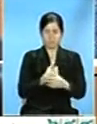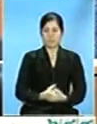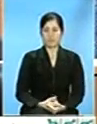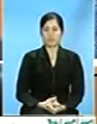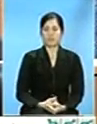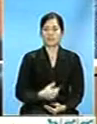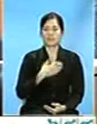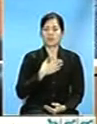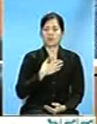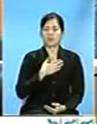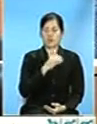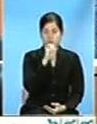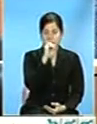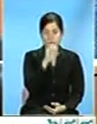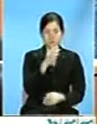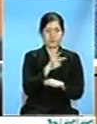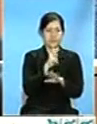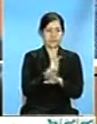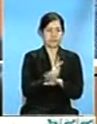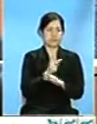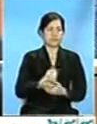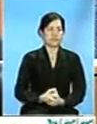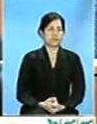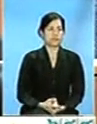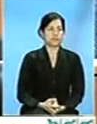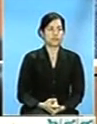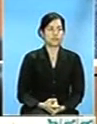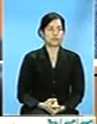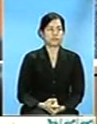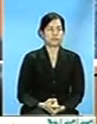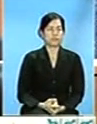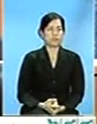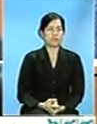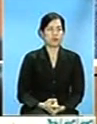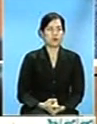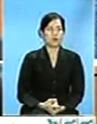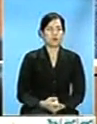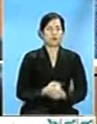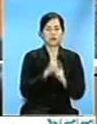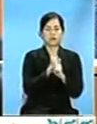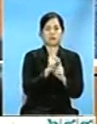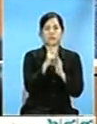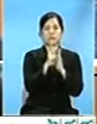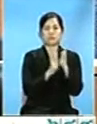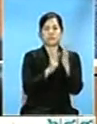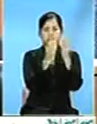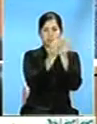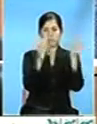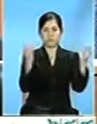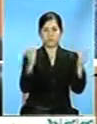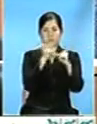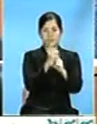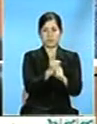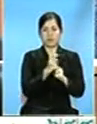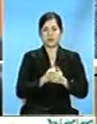ต้องกราบเรียนกับท่านประธานครับว่าตามรัฐธรรมนูญของเรารัฐธรร